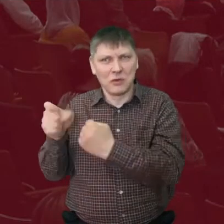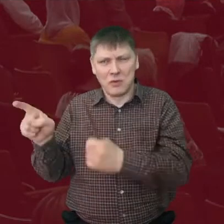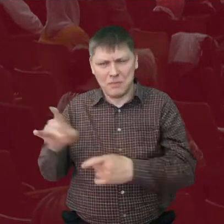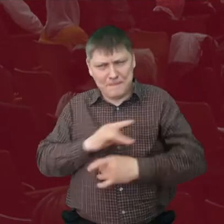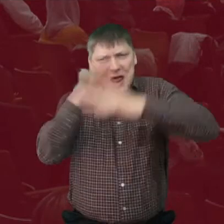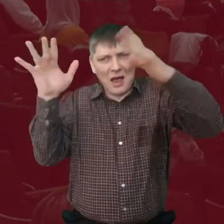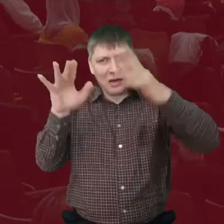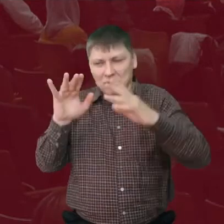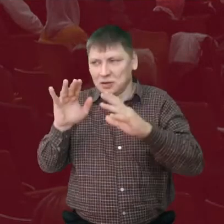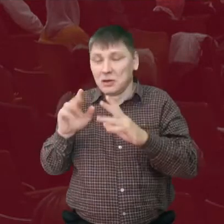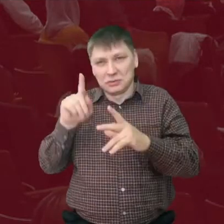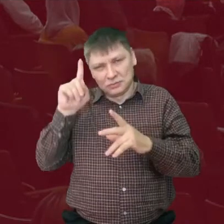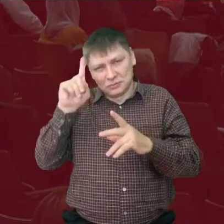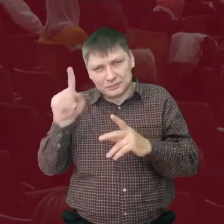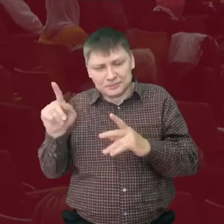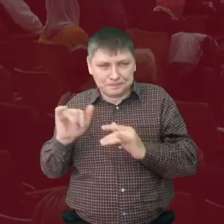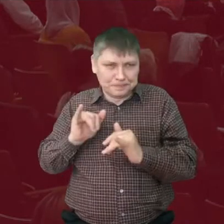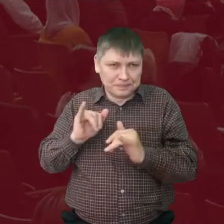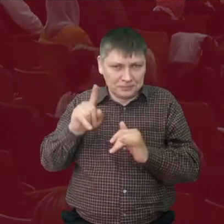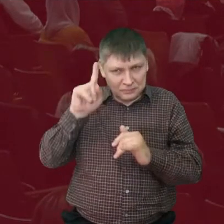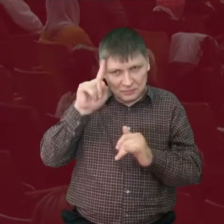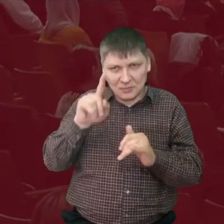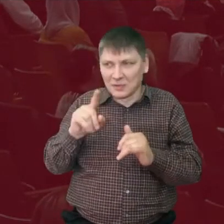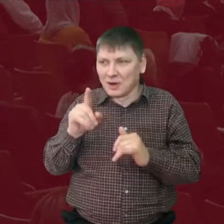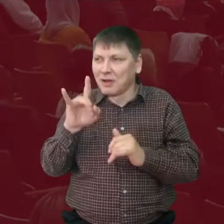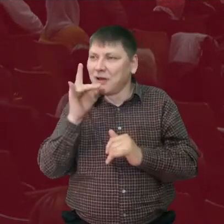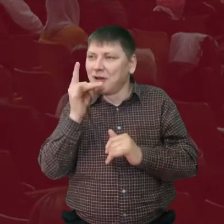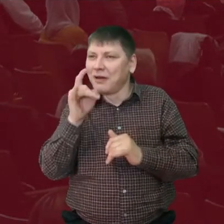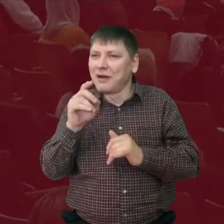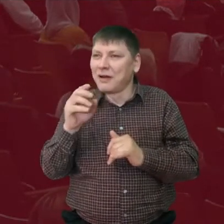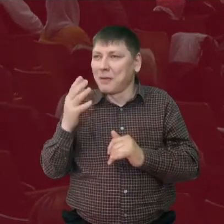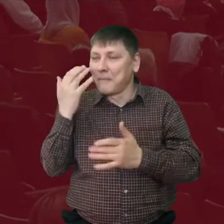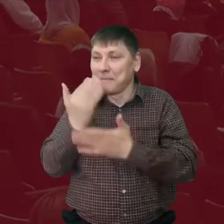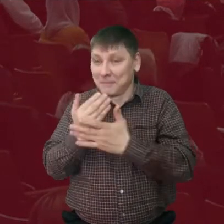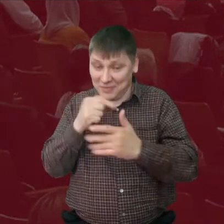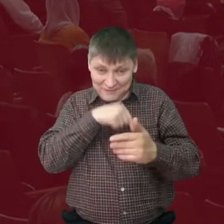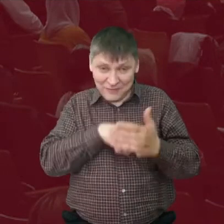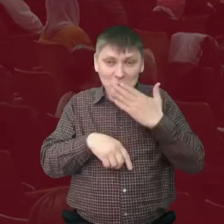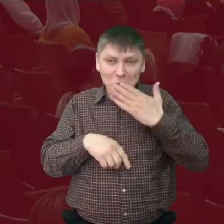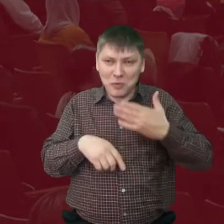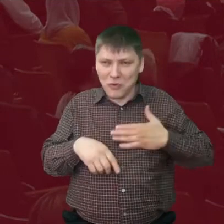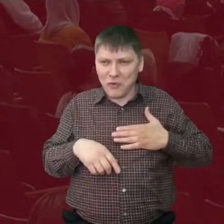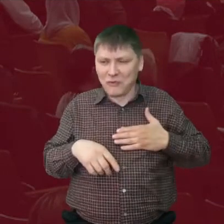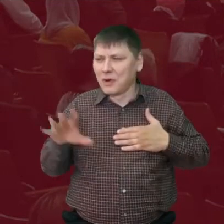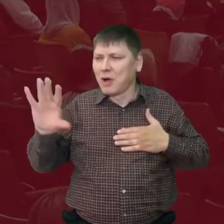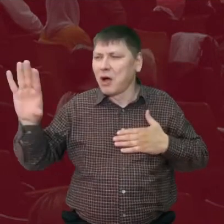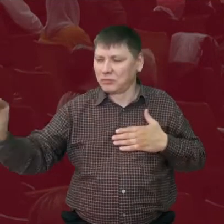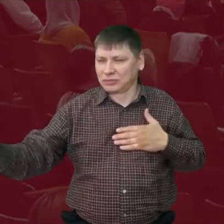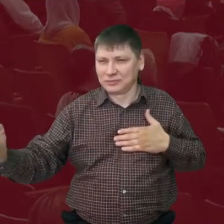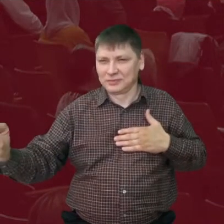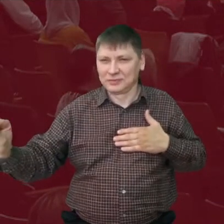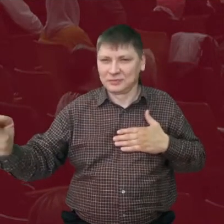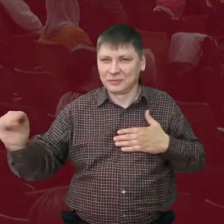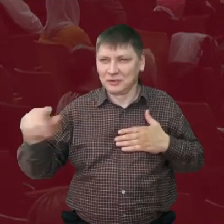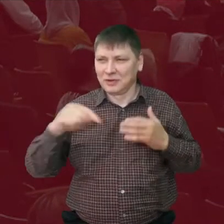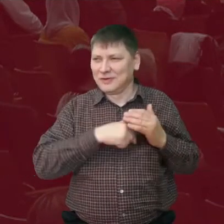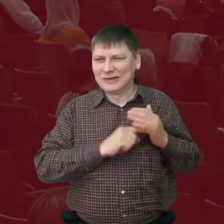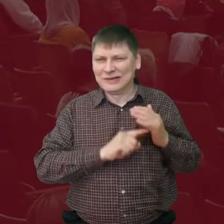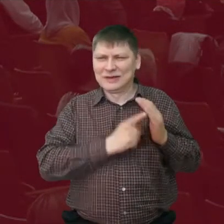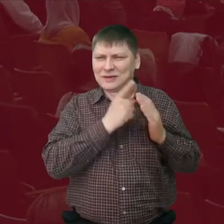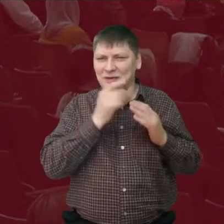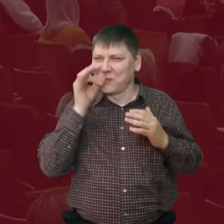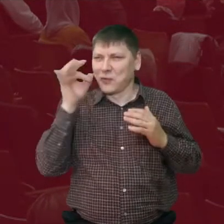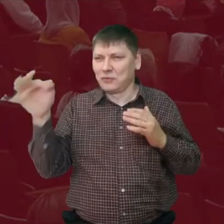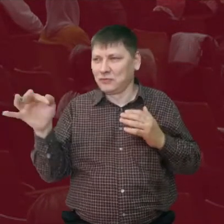где-то была вспышка какого-то гнева. Знаете, там, где в сердце горит любовь у человека, у него не будет места гневу, не